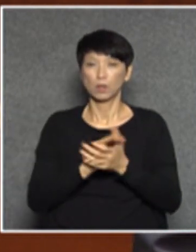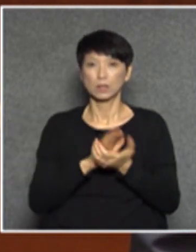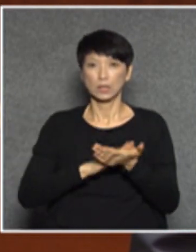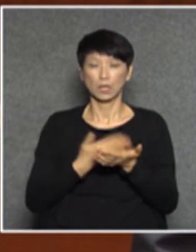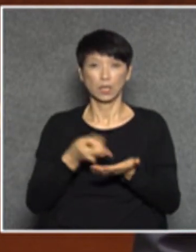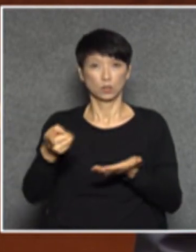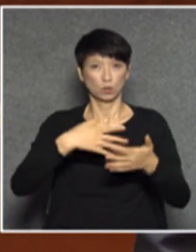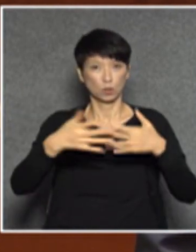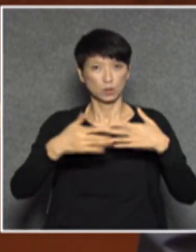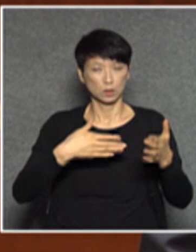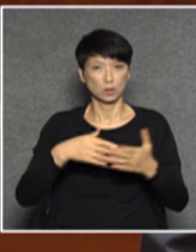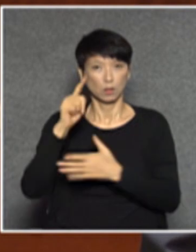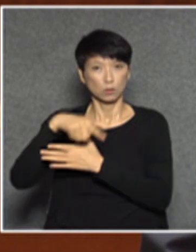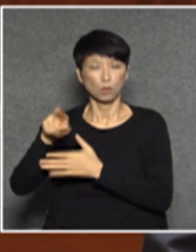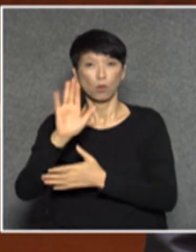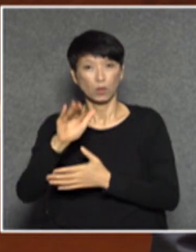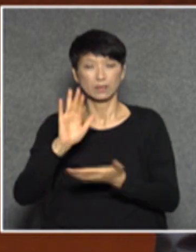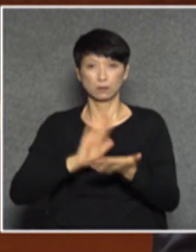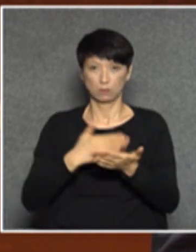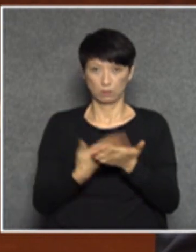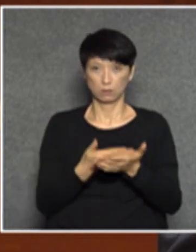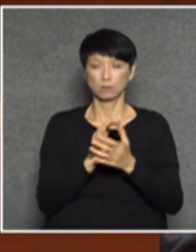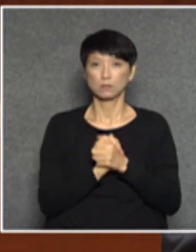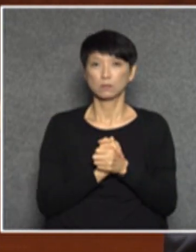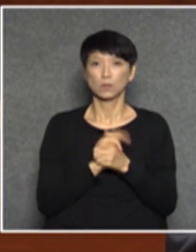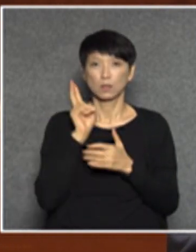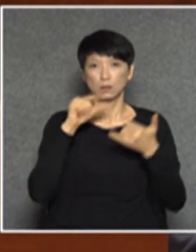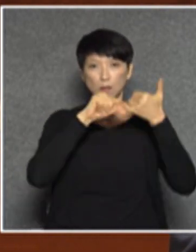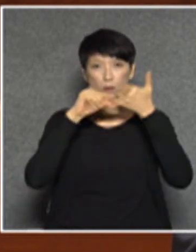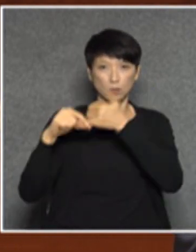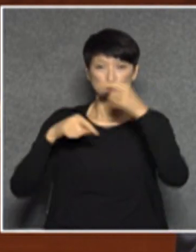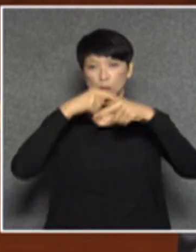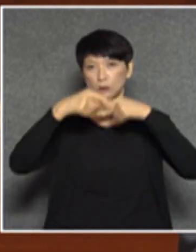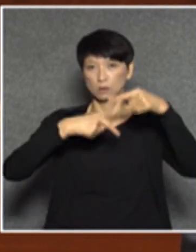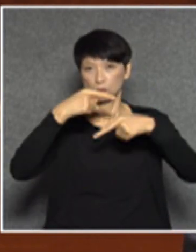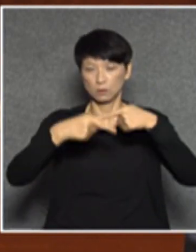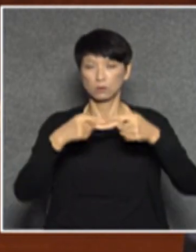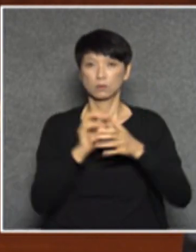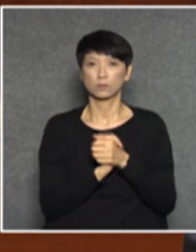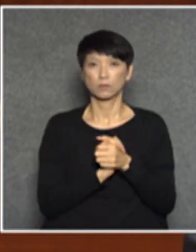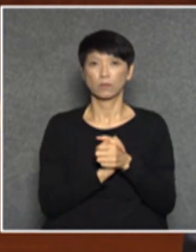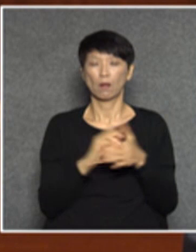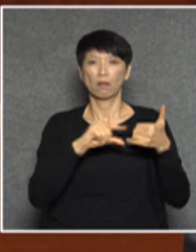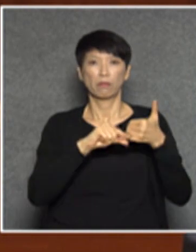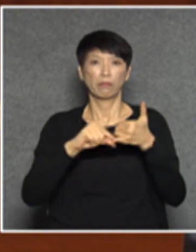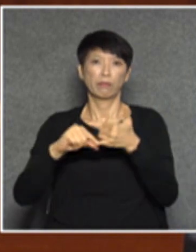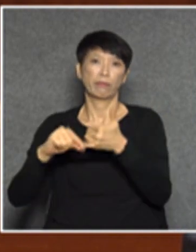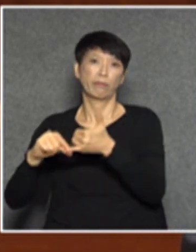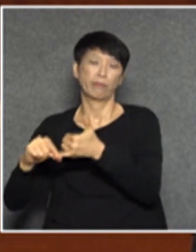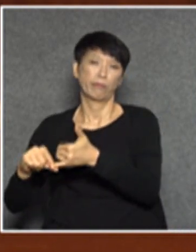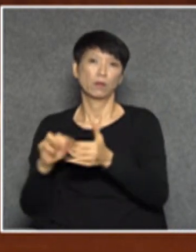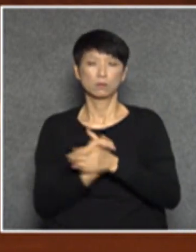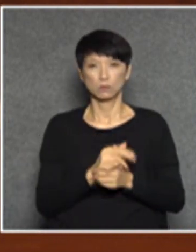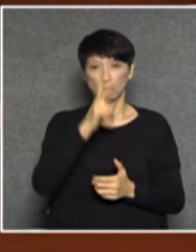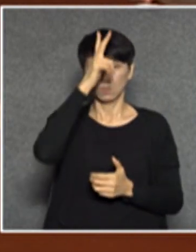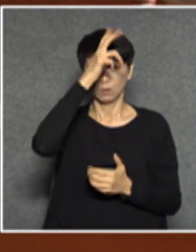可以通過的，用一些譬如說拉布的手段來去拖延特區政府的施政，拖